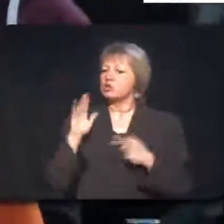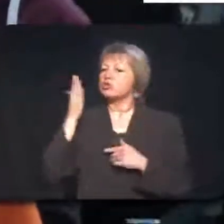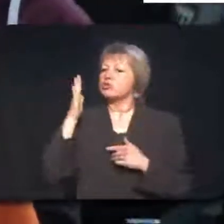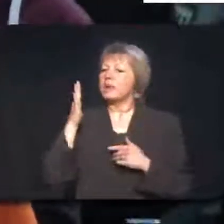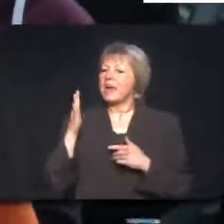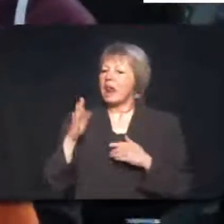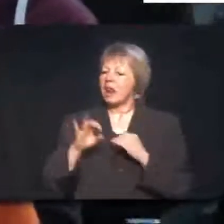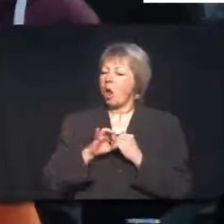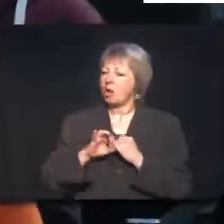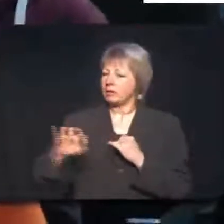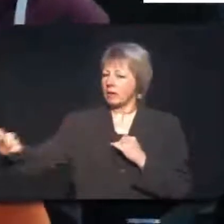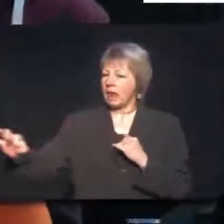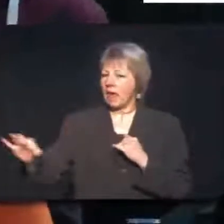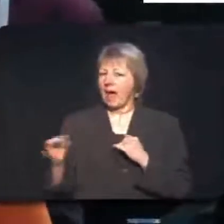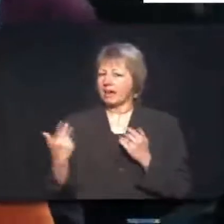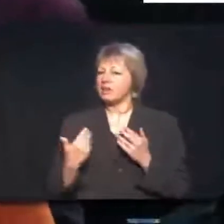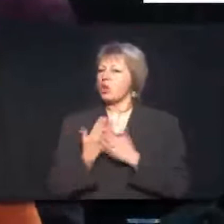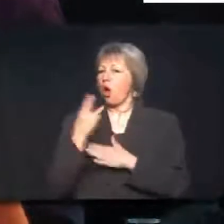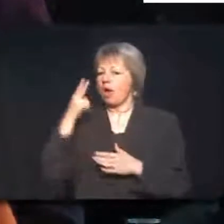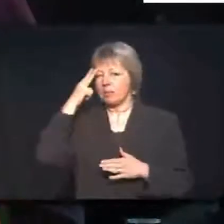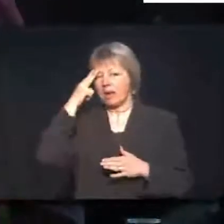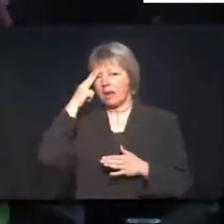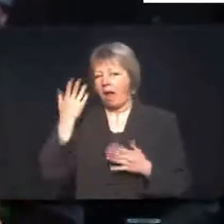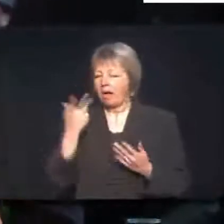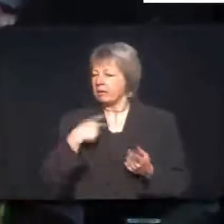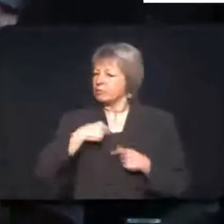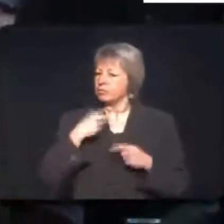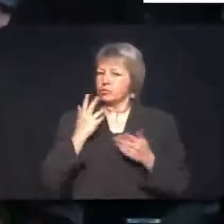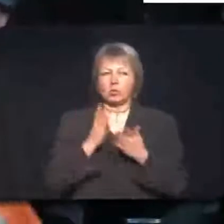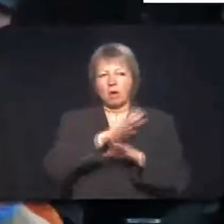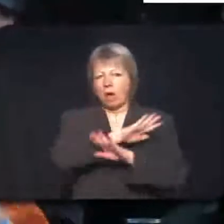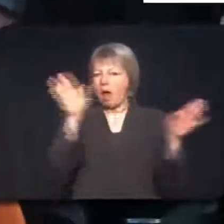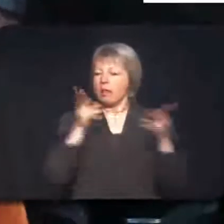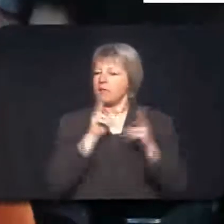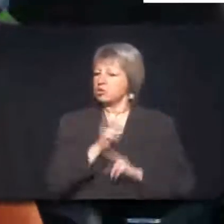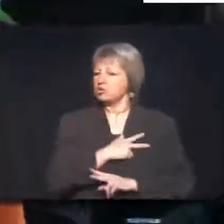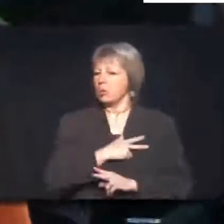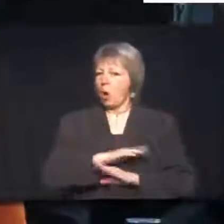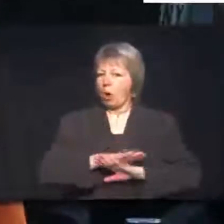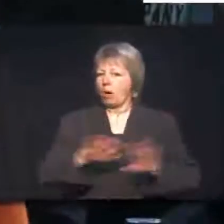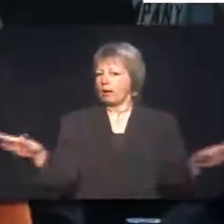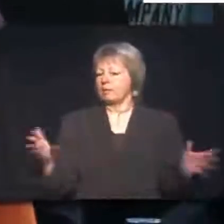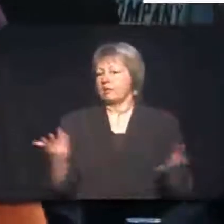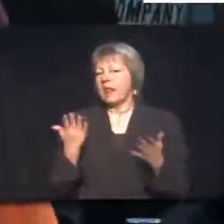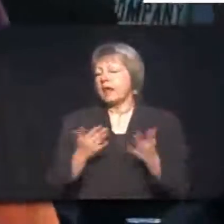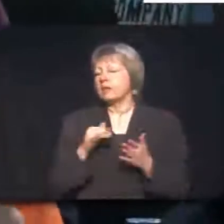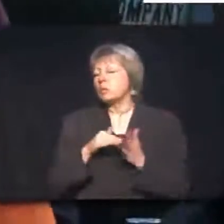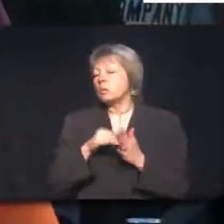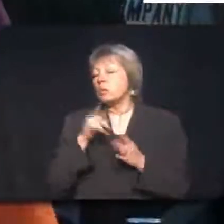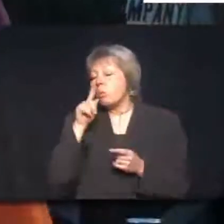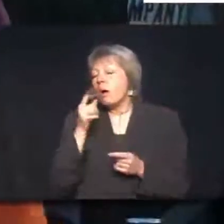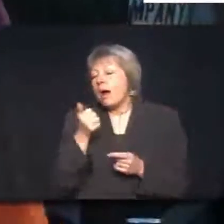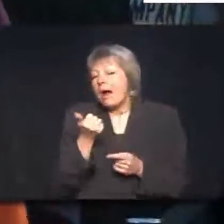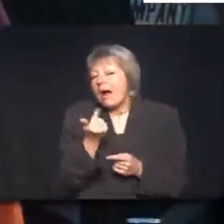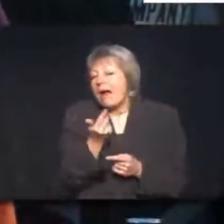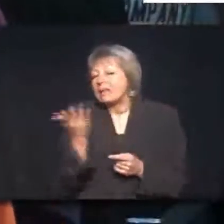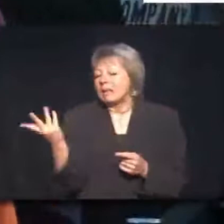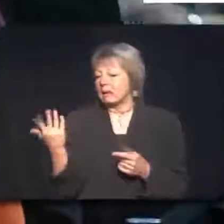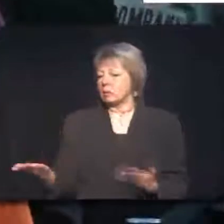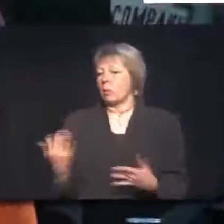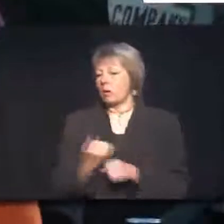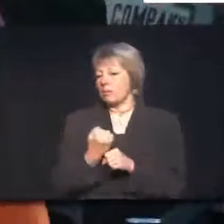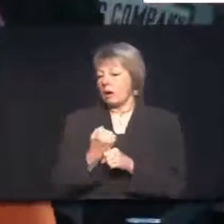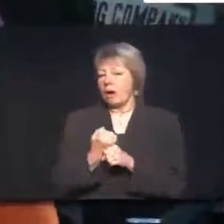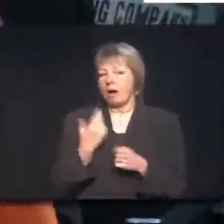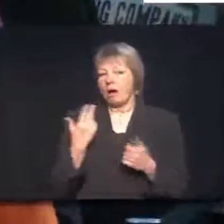und auch allen Menschen und das haben vielleicht nur einige von uns getan vielleicht auch nur einige besonders laut